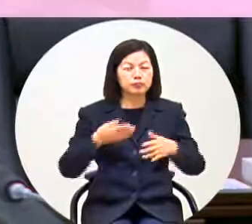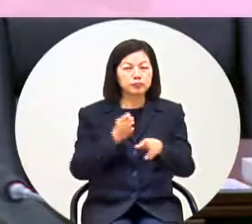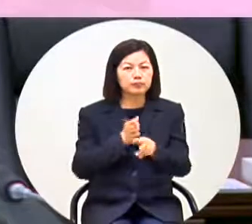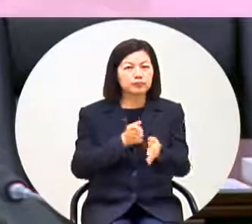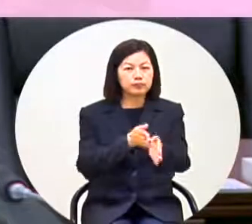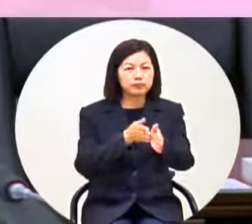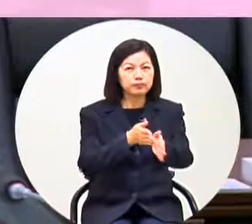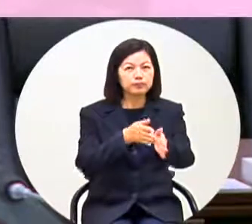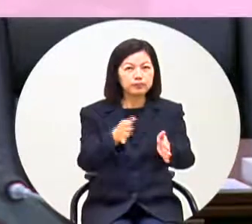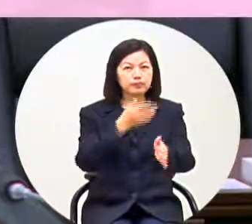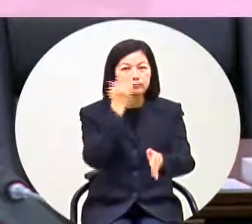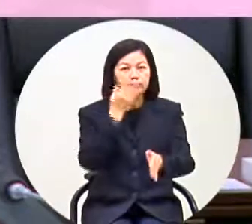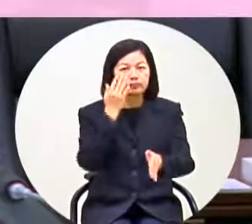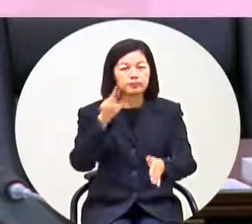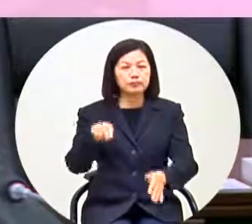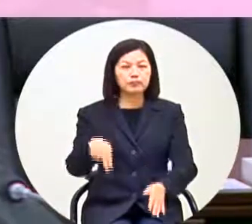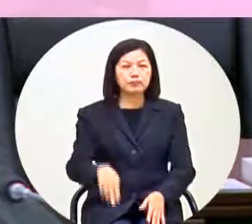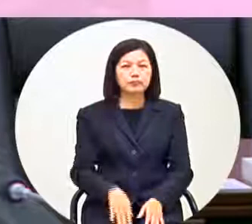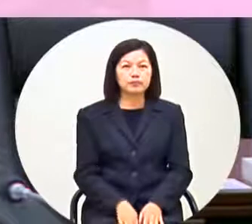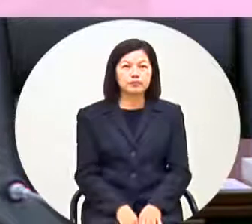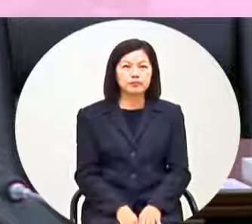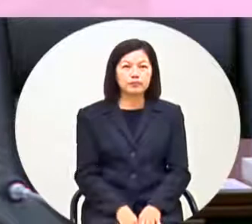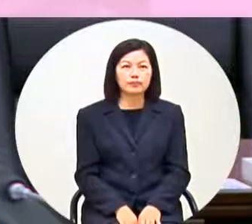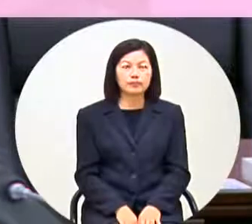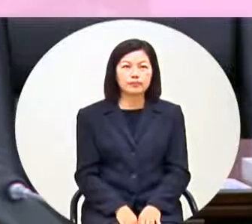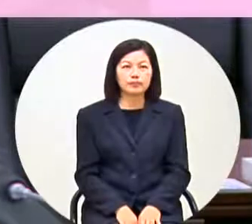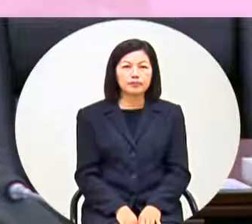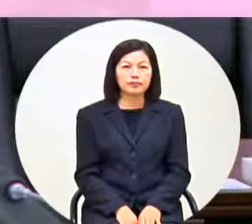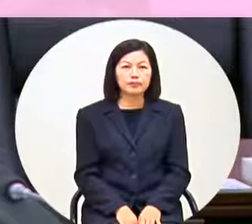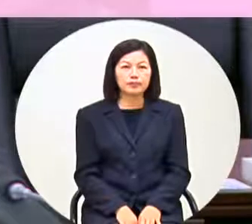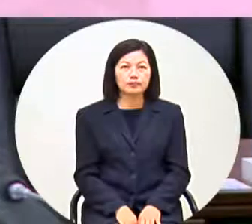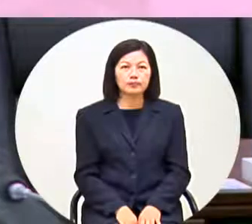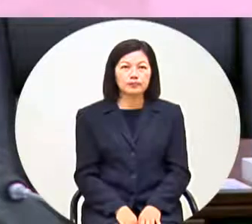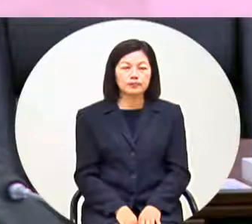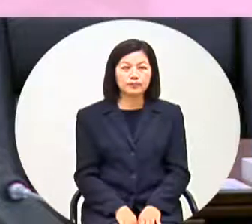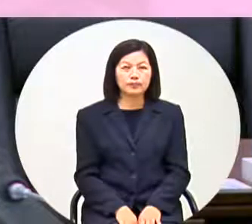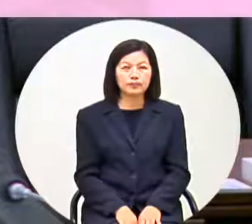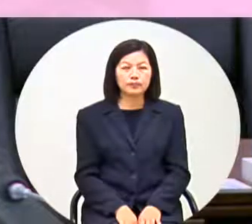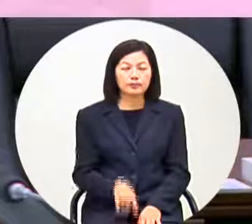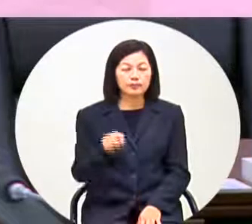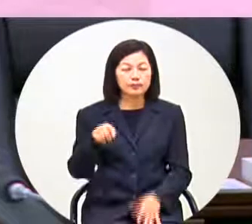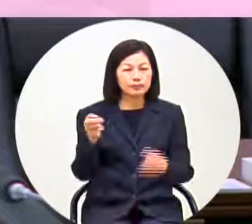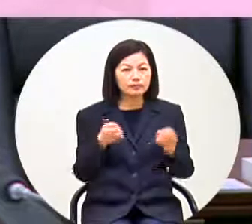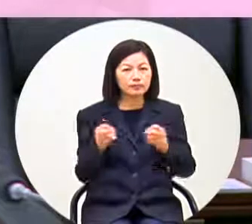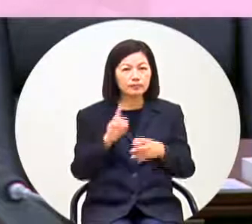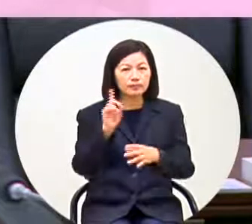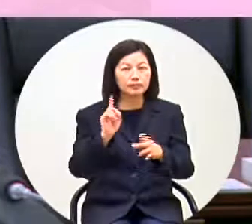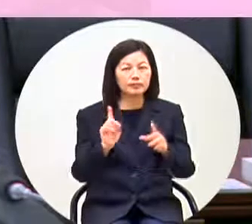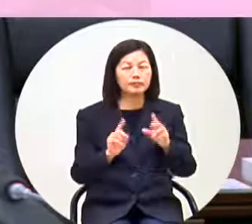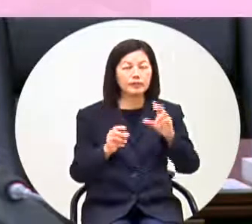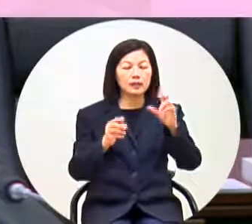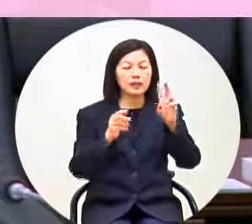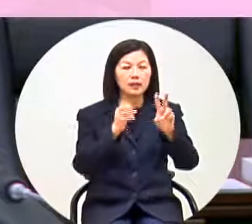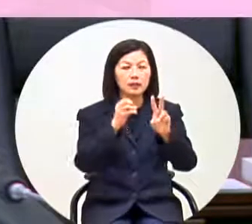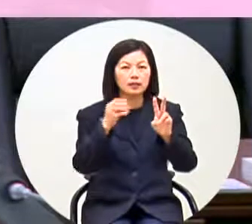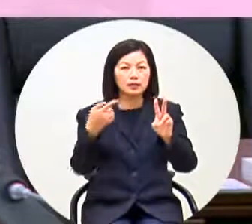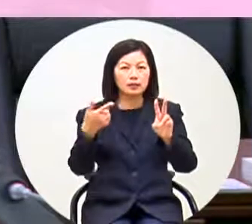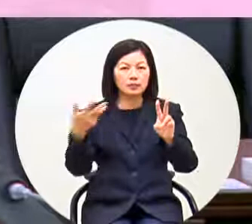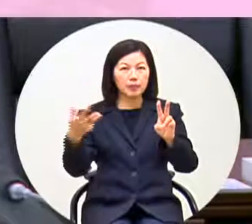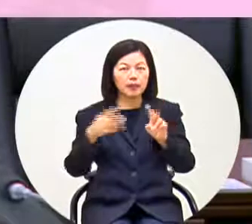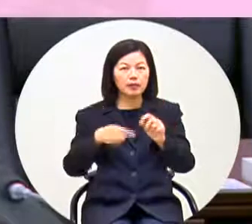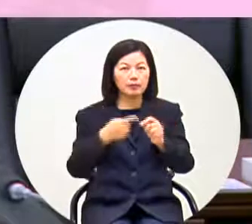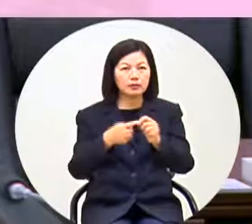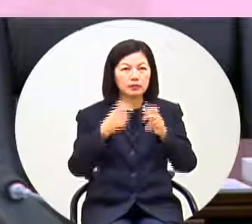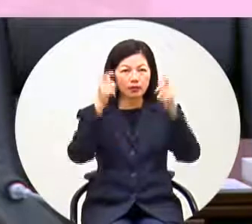哦，这个新闻是谈到说，哦，2018年我们高雄哦，就是在全